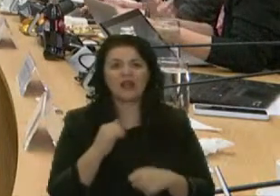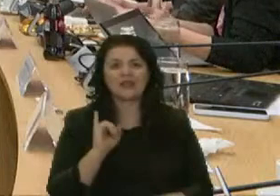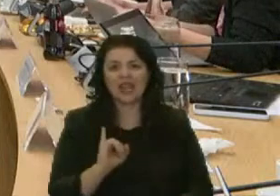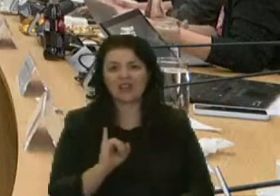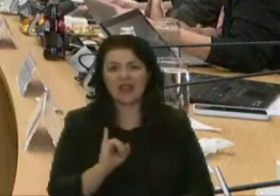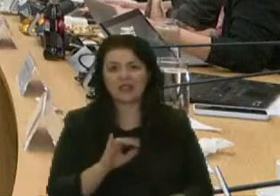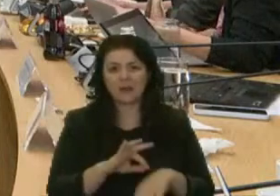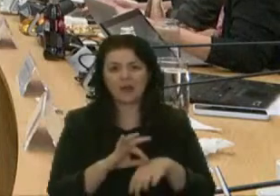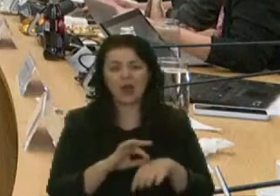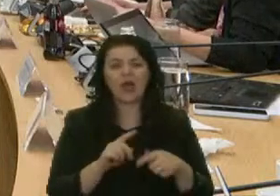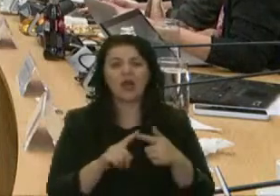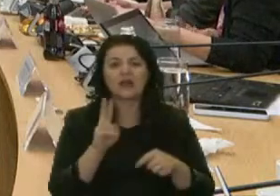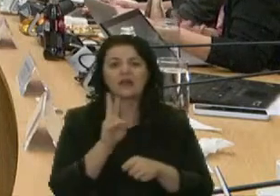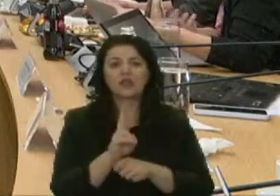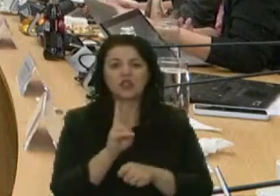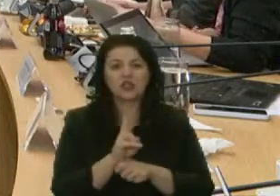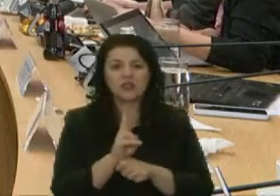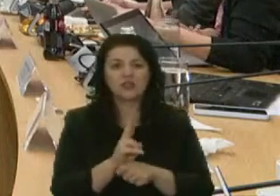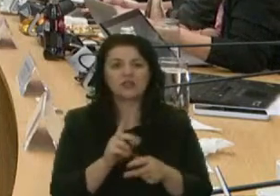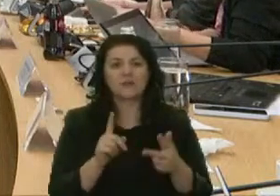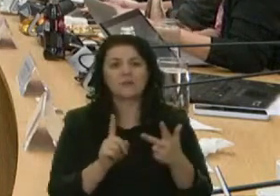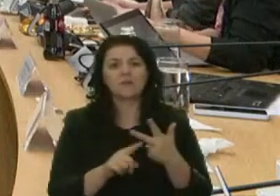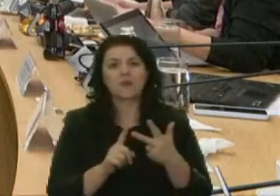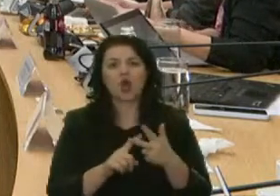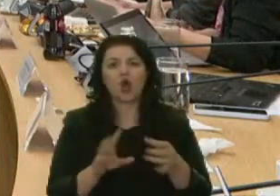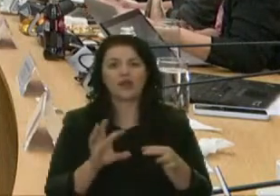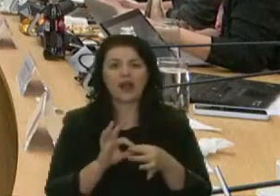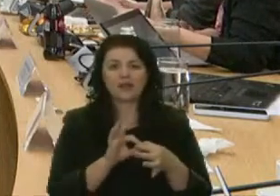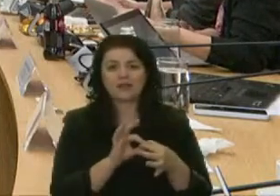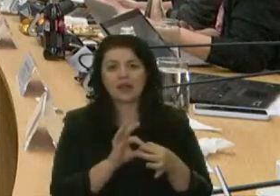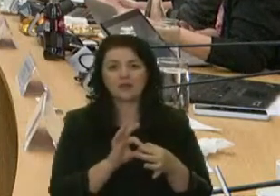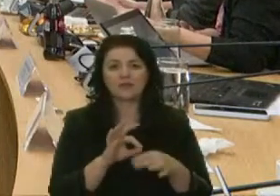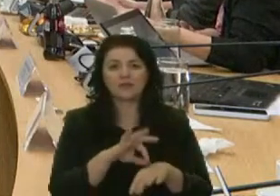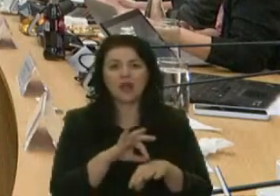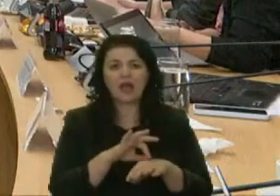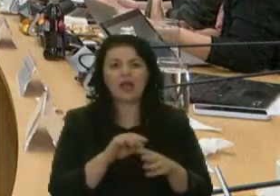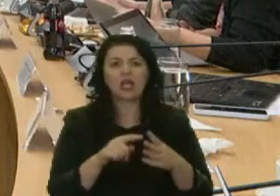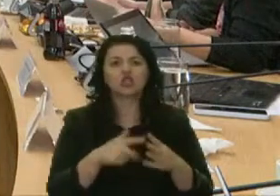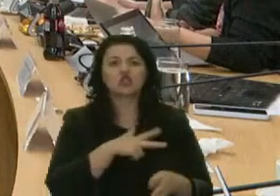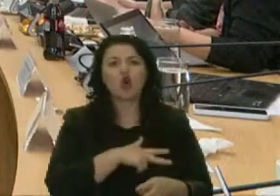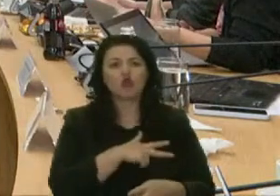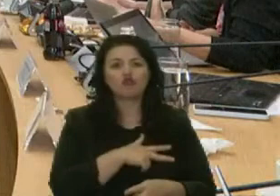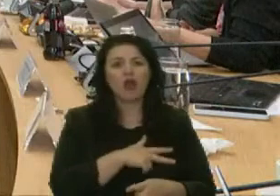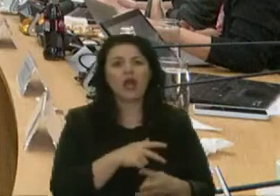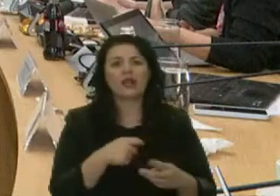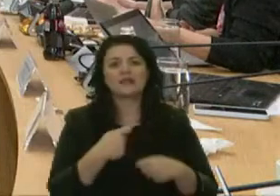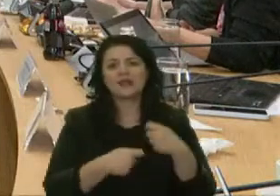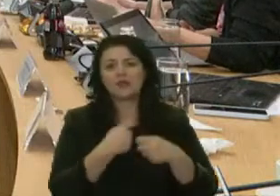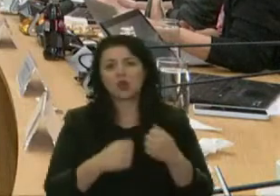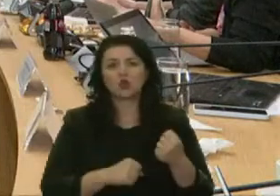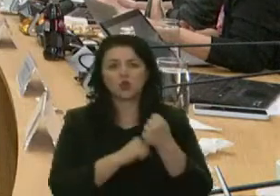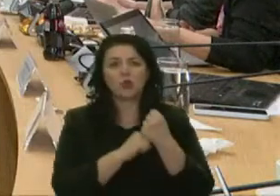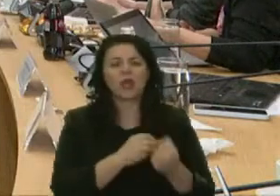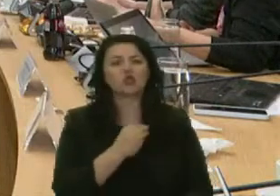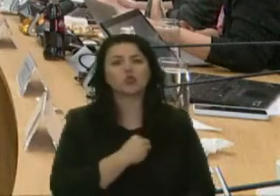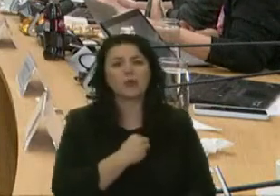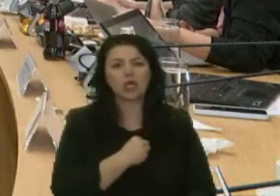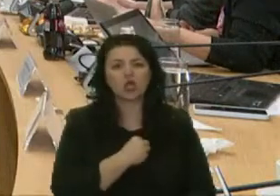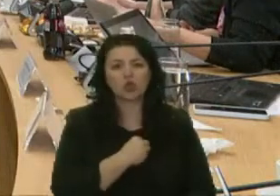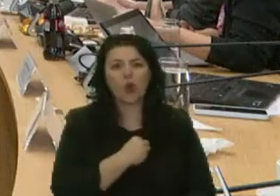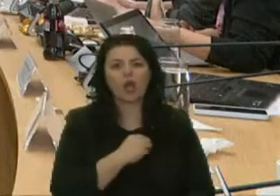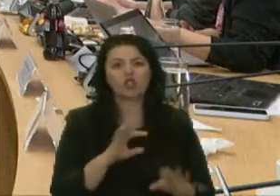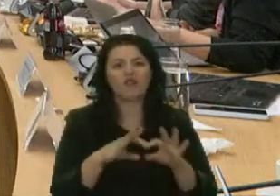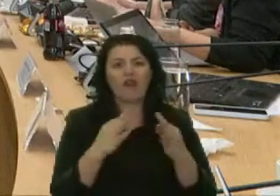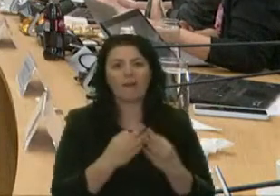medicale îngrijiri de tip nursing servicii conexe actului medical servicii sociale servicii de suport spiritual pentru pacienți și